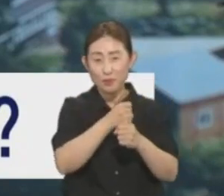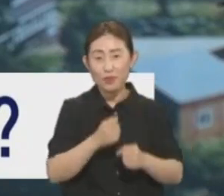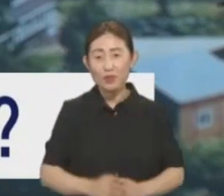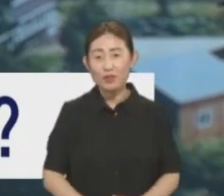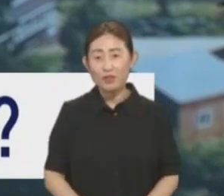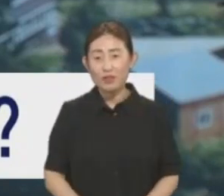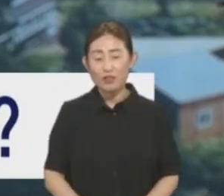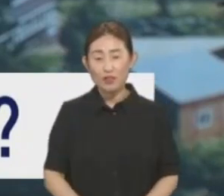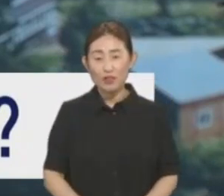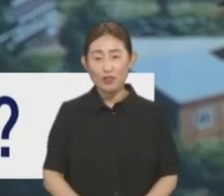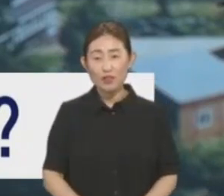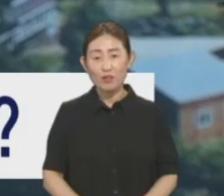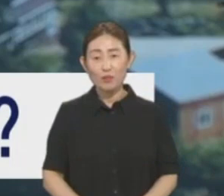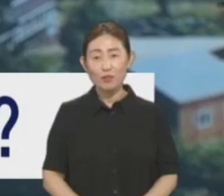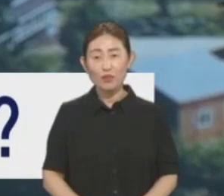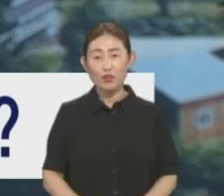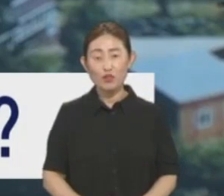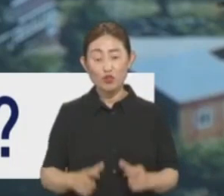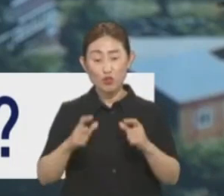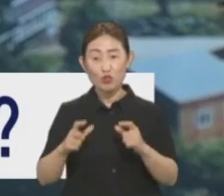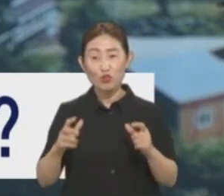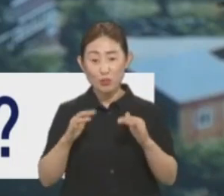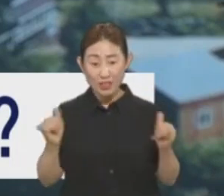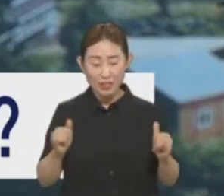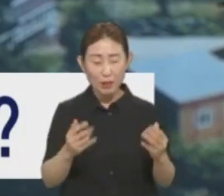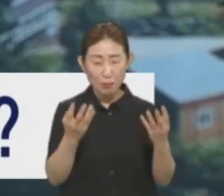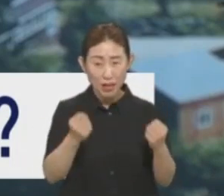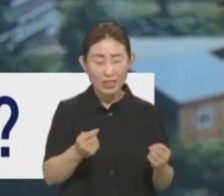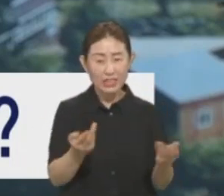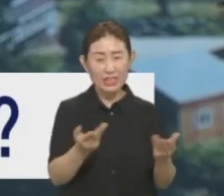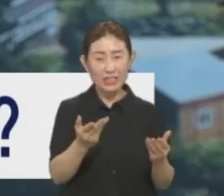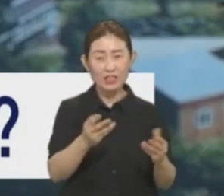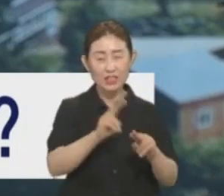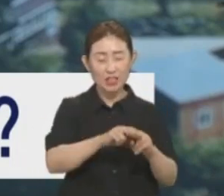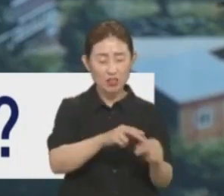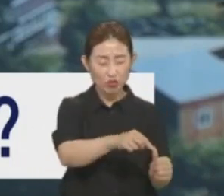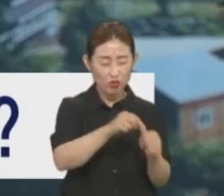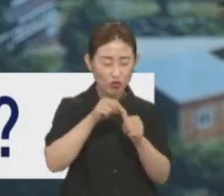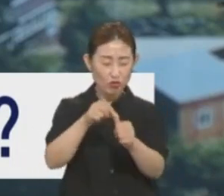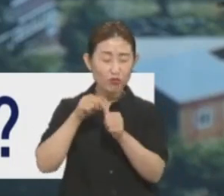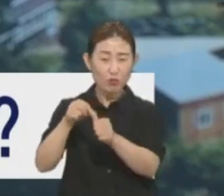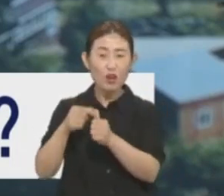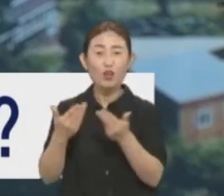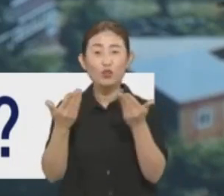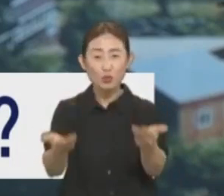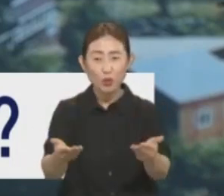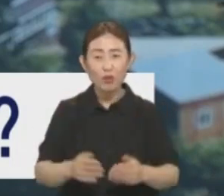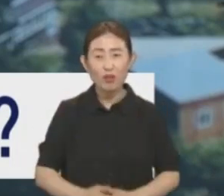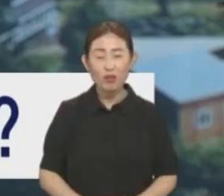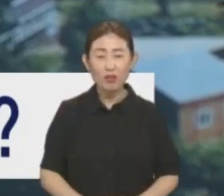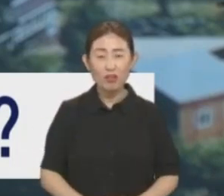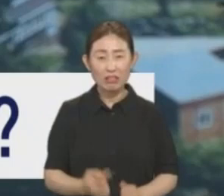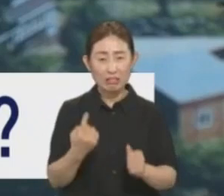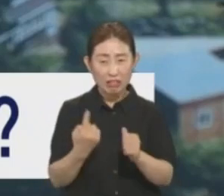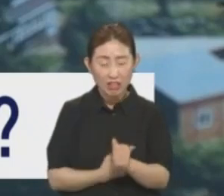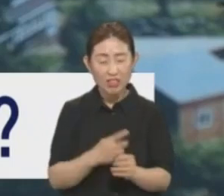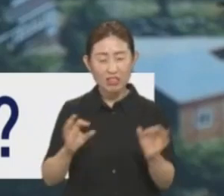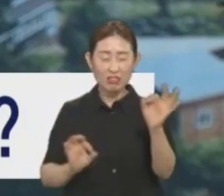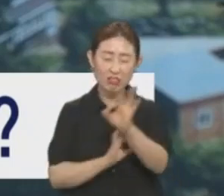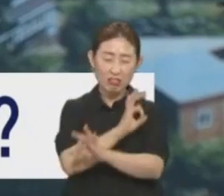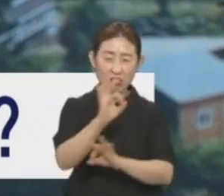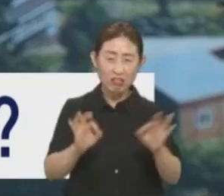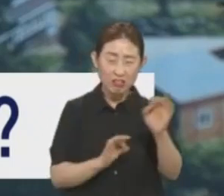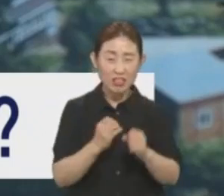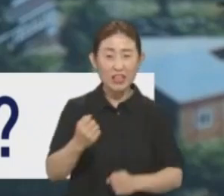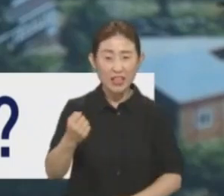우리 지역 주민들을 많이 고용을 해서 고용 창출을 함께하고 지역경제 활성화를 살리는 것은